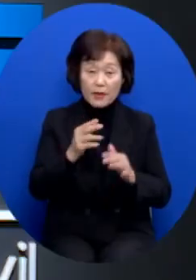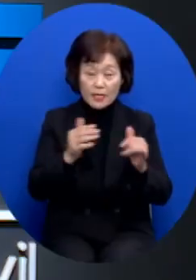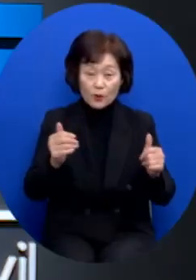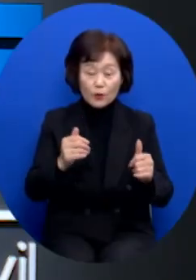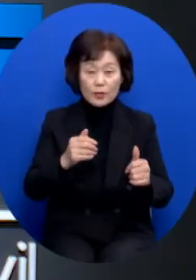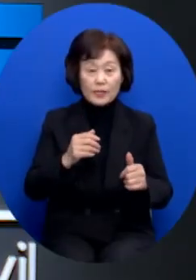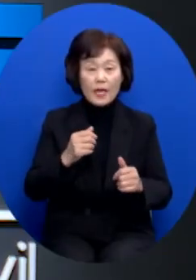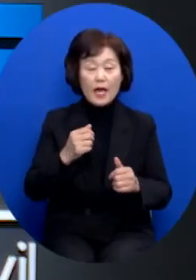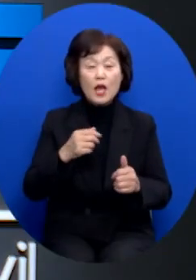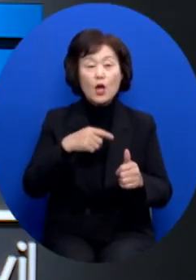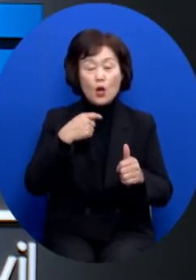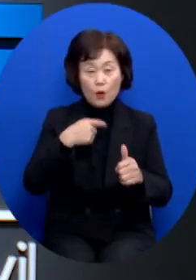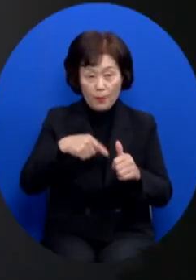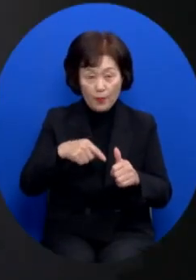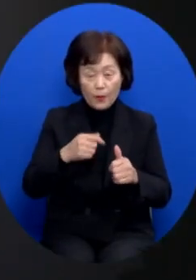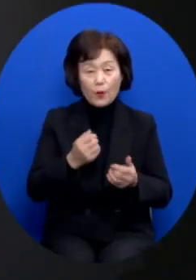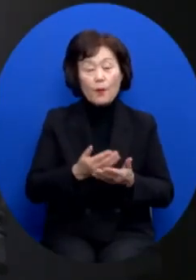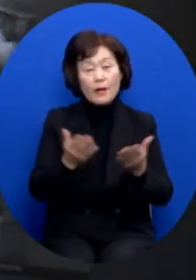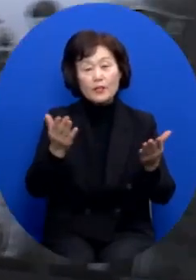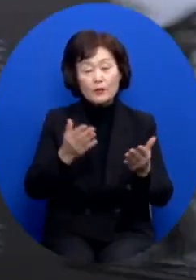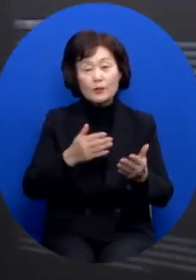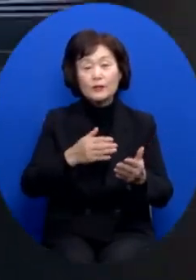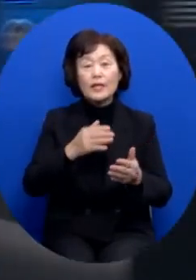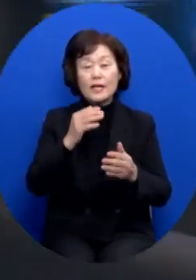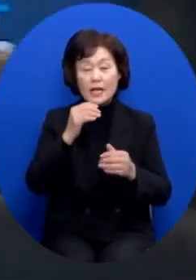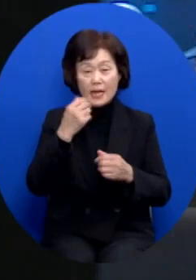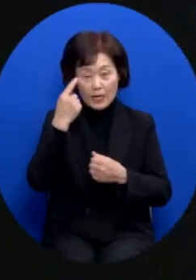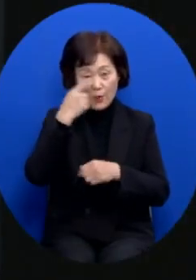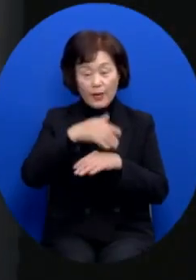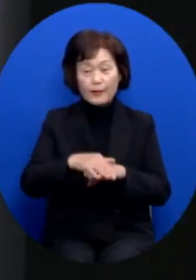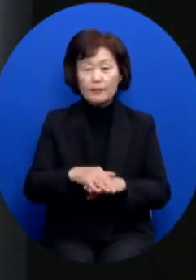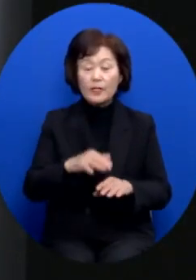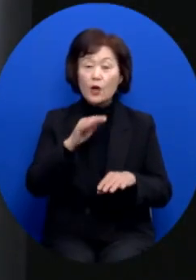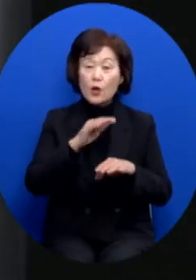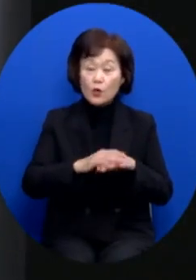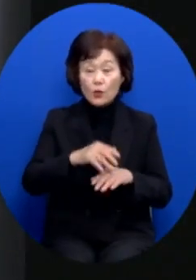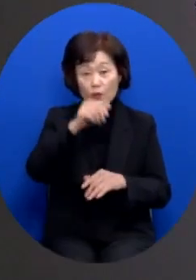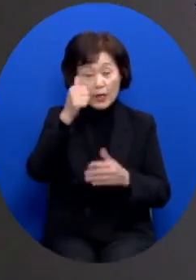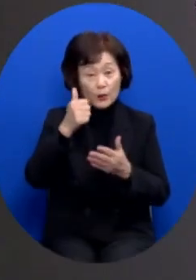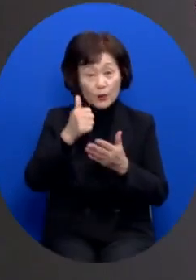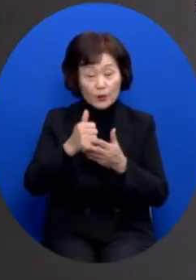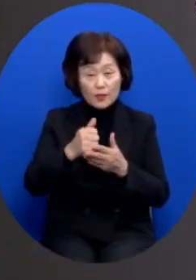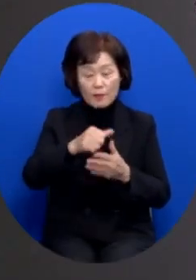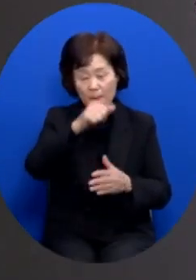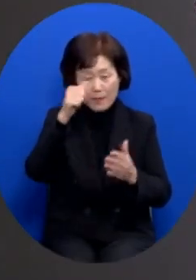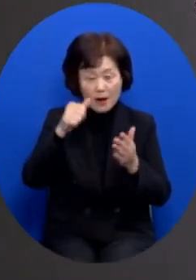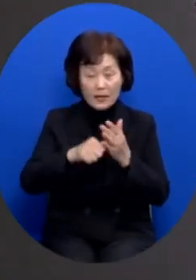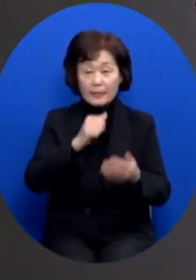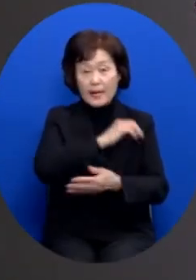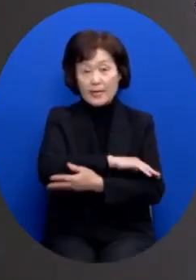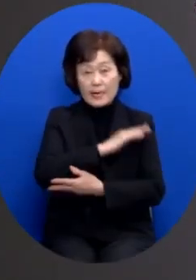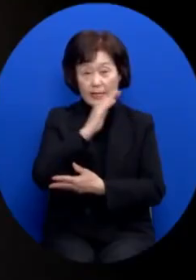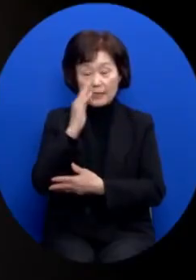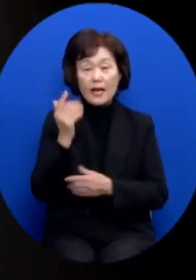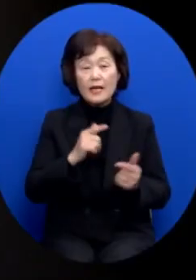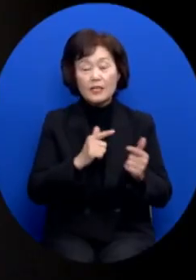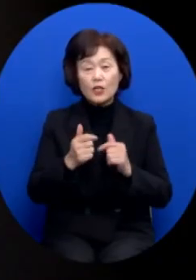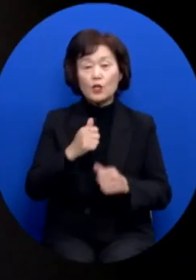예정입니다. 특별히 지하 1층 창군 선교 역사관은 손원일 제독의 일대기와 해군 선교 70년 역사를 소개하고